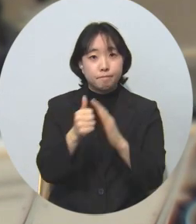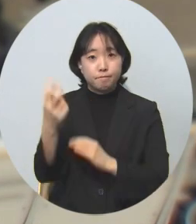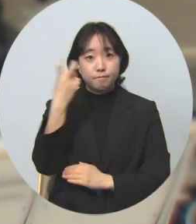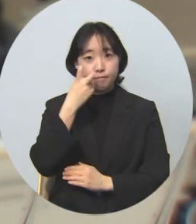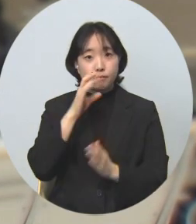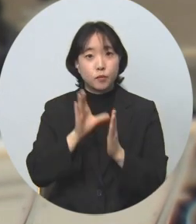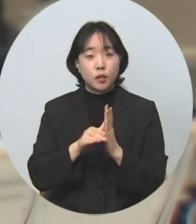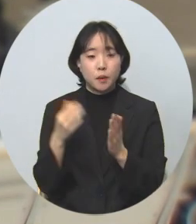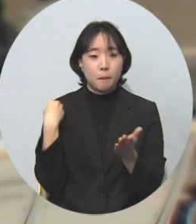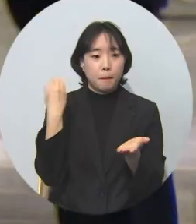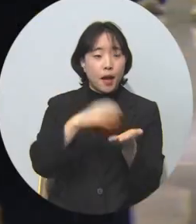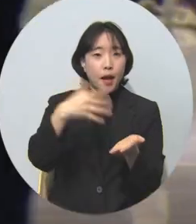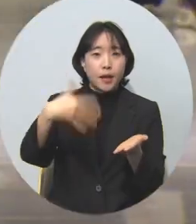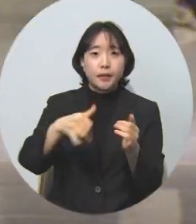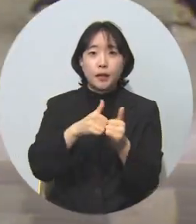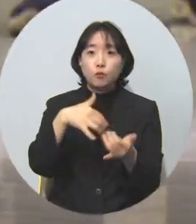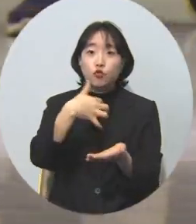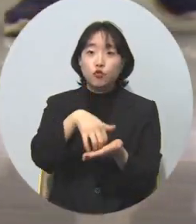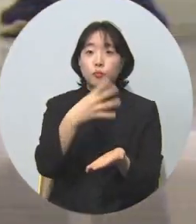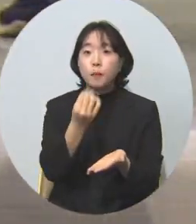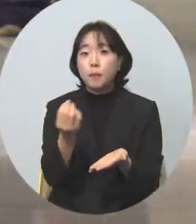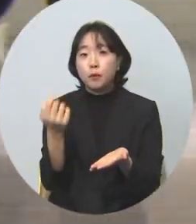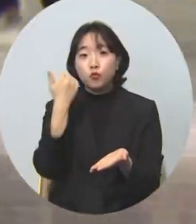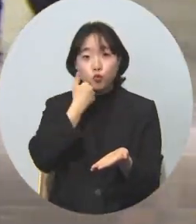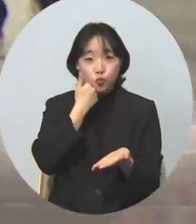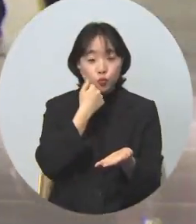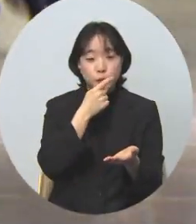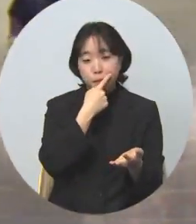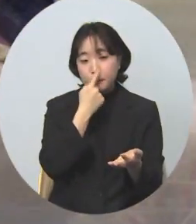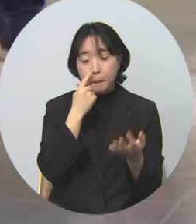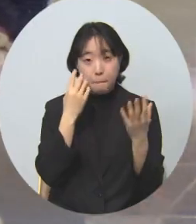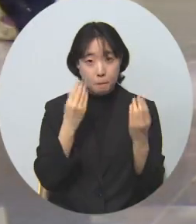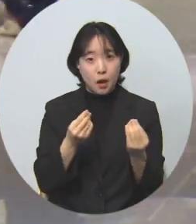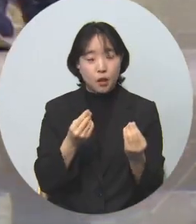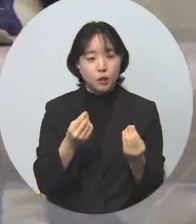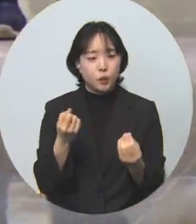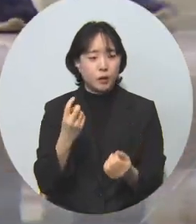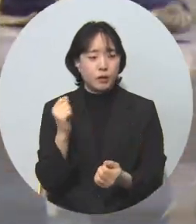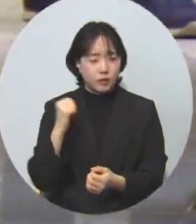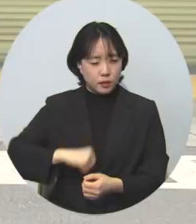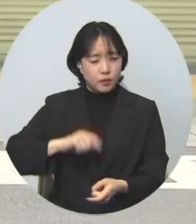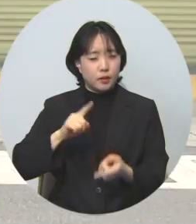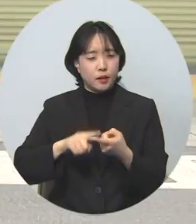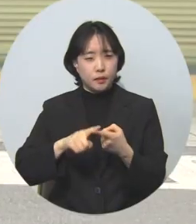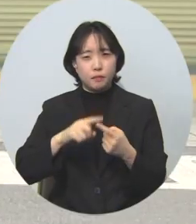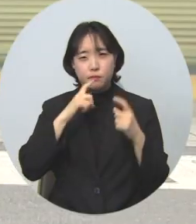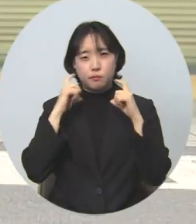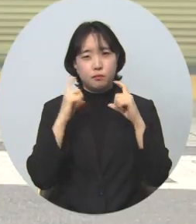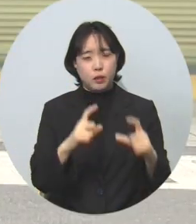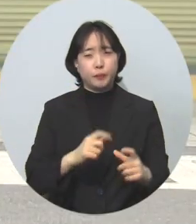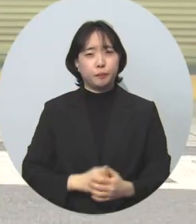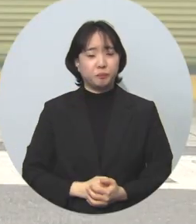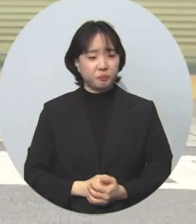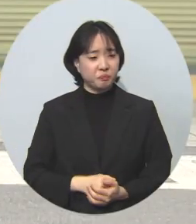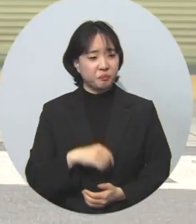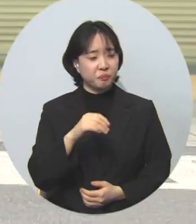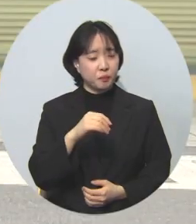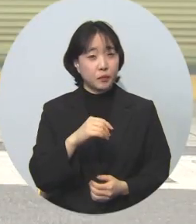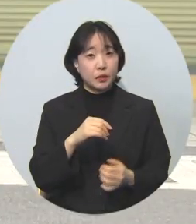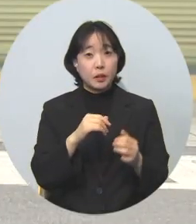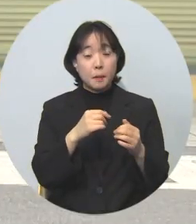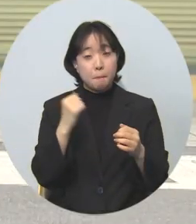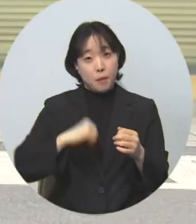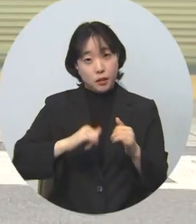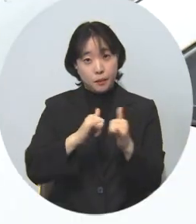미복귀 전공의 현황을 파악하고 업무개시 명령 위반 사실을 확인합니다 명령 위반이 확인된 전공